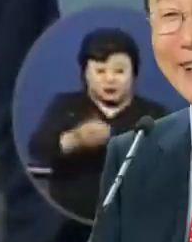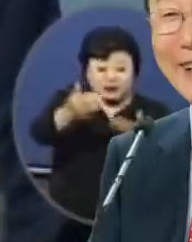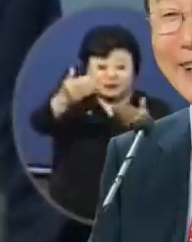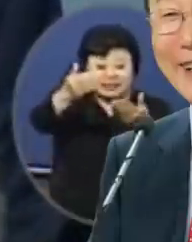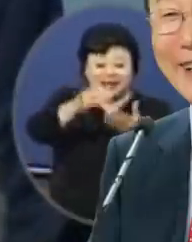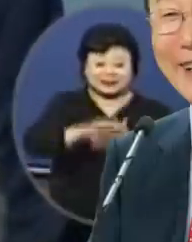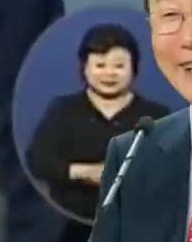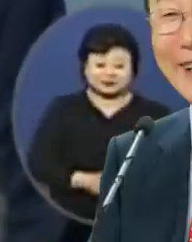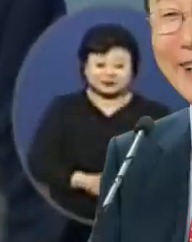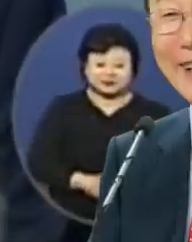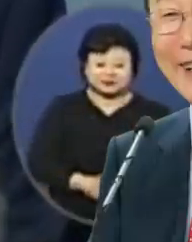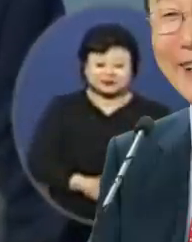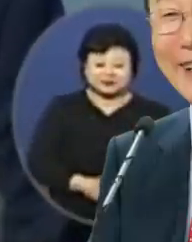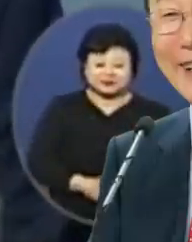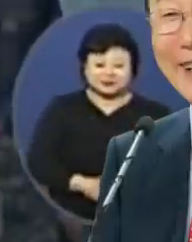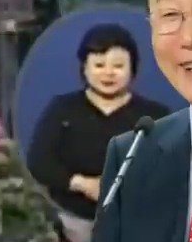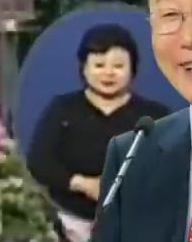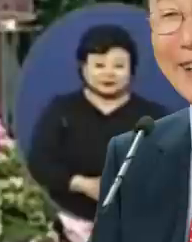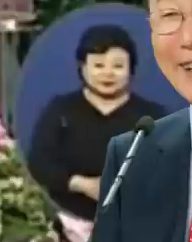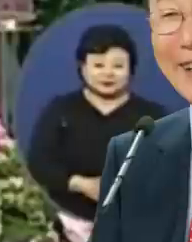축원합니다.